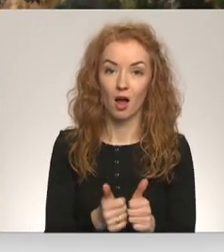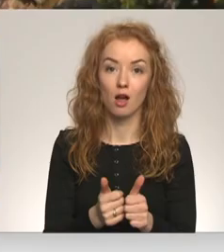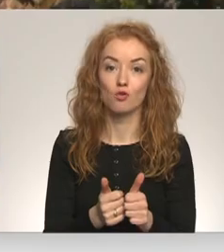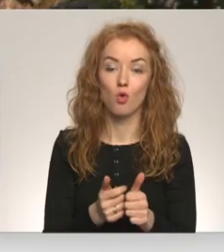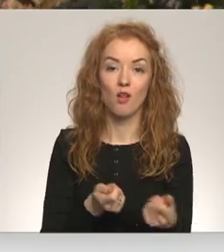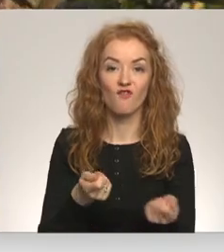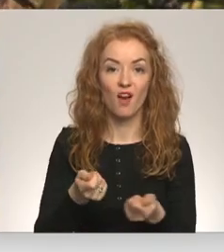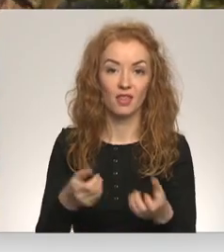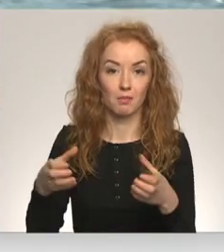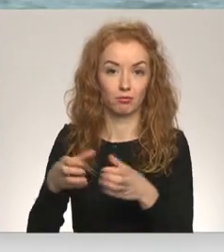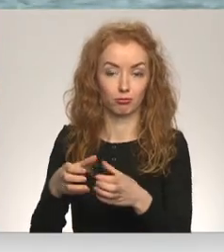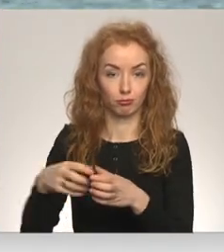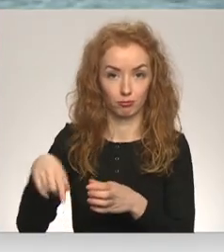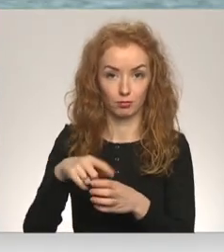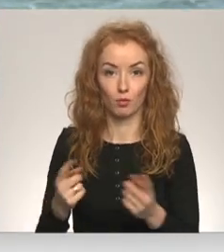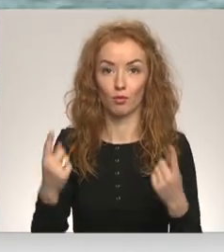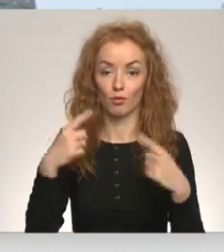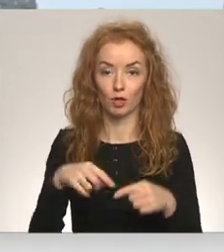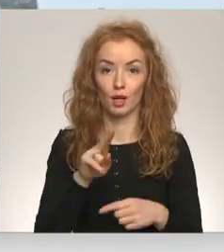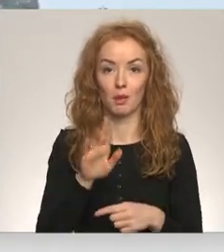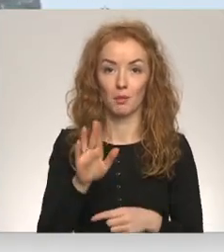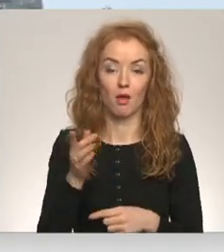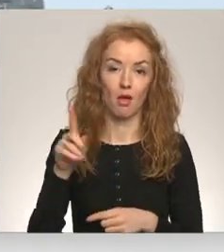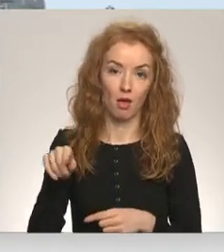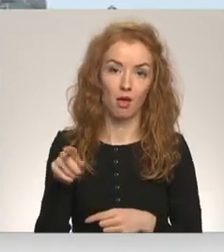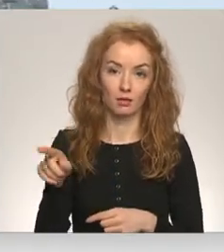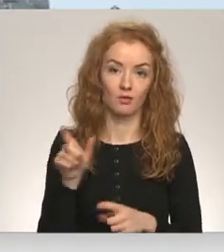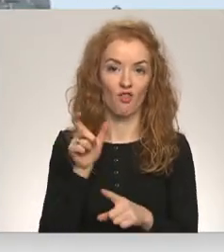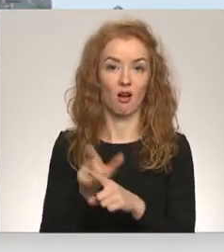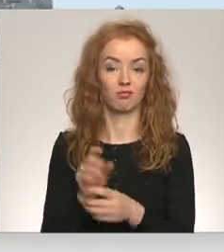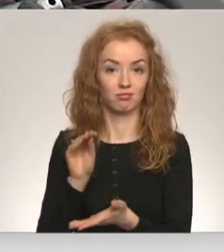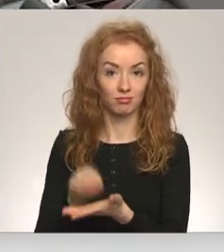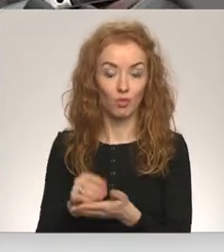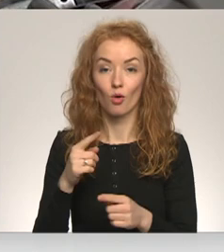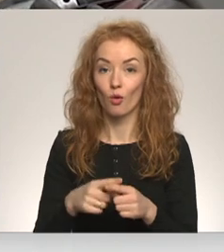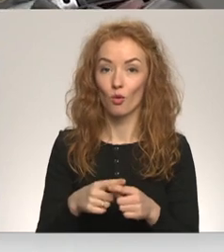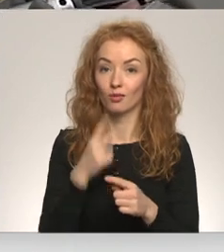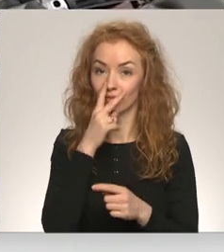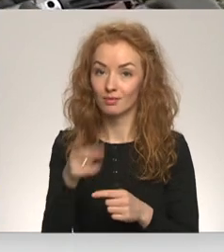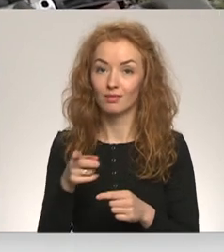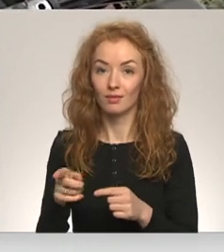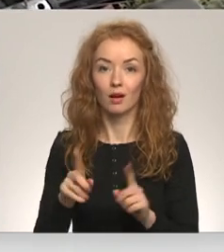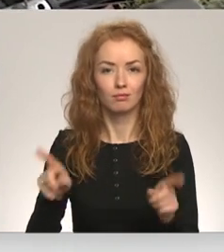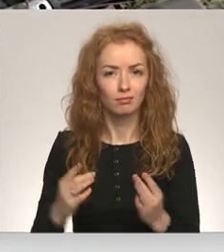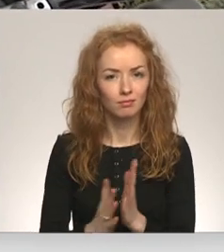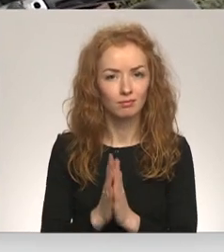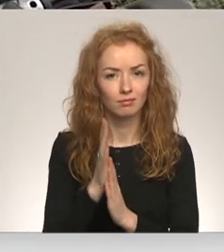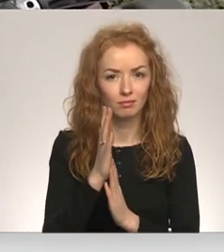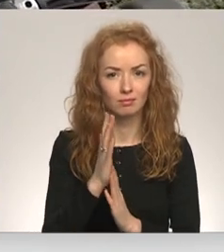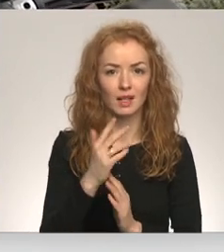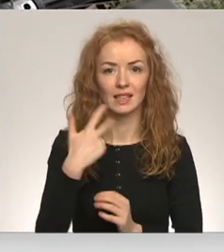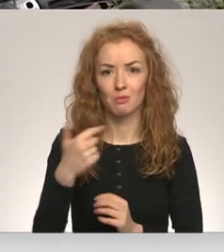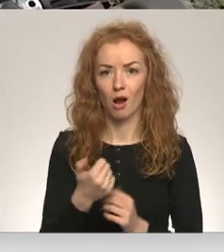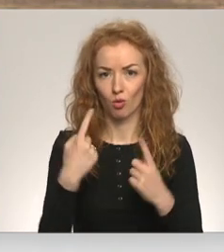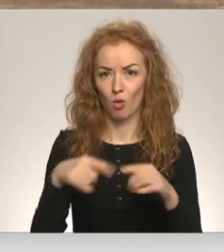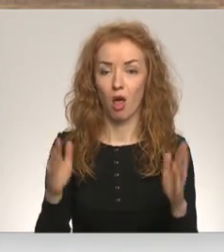vadības institūcija, kas pat laban nes NBS apvienotā štāba vārtu. Atskatoties uz šīs vienības izaugsmē aizvadīto 30